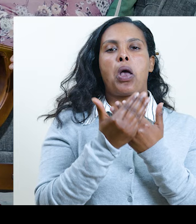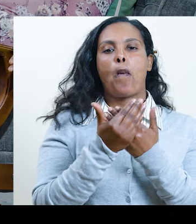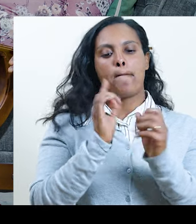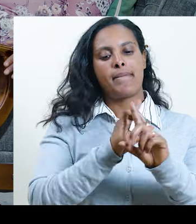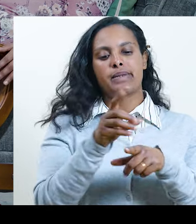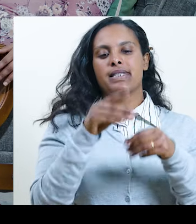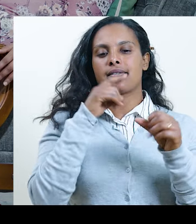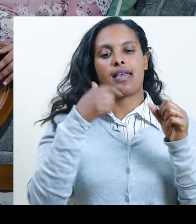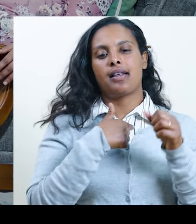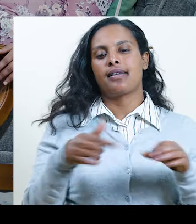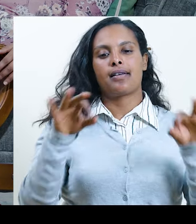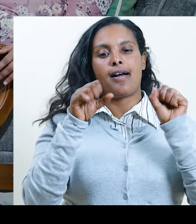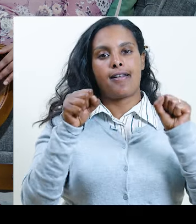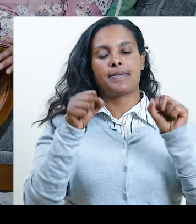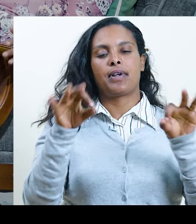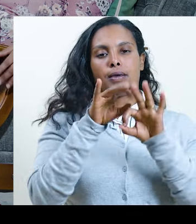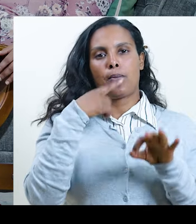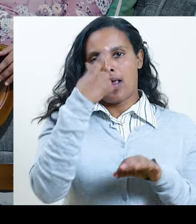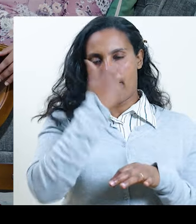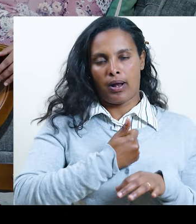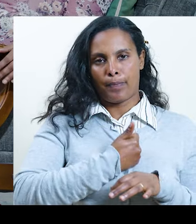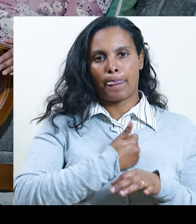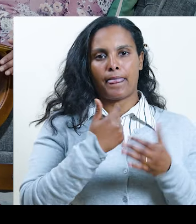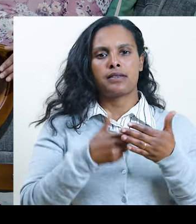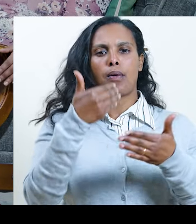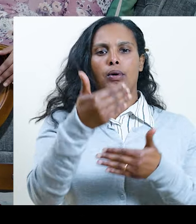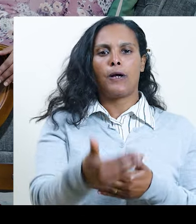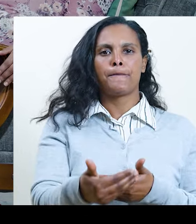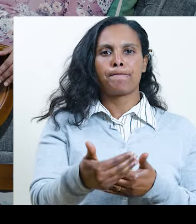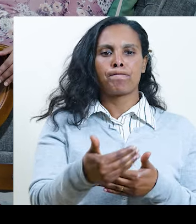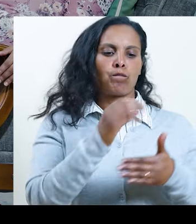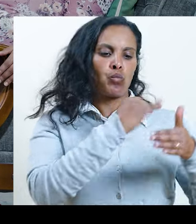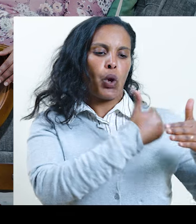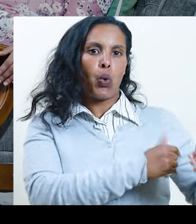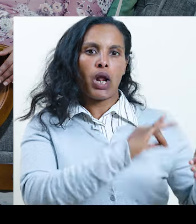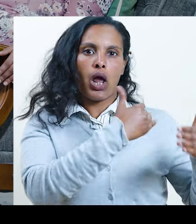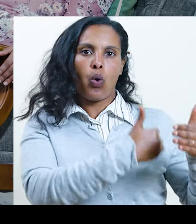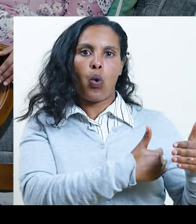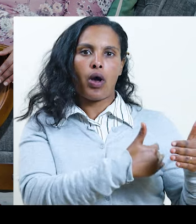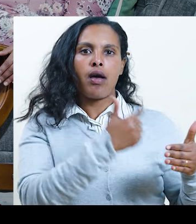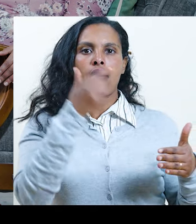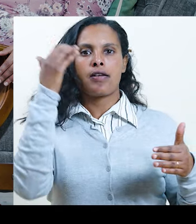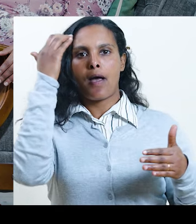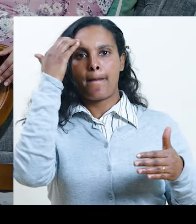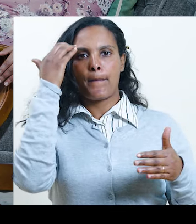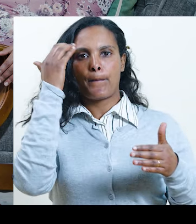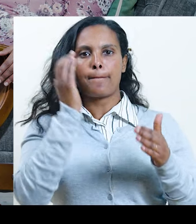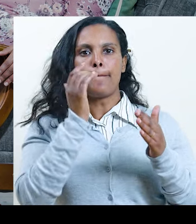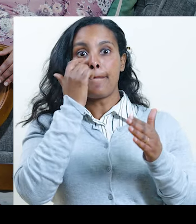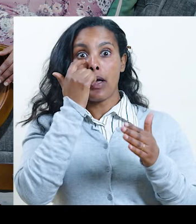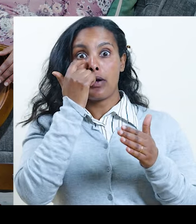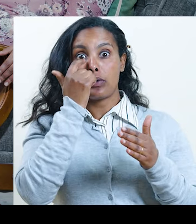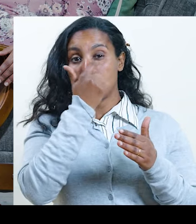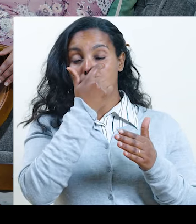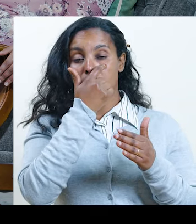እንደያመጣጡ የኔ ጥንካሬ አስፈላጊ ነው ብዬ ያመንኩኝ። ከዛ በኋላ ጎን ለጎን የአይኑን ሕክምናም